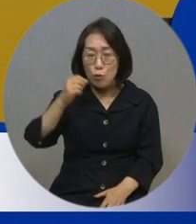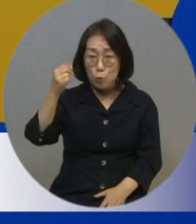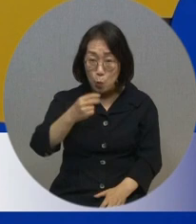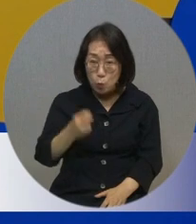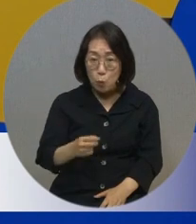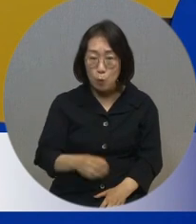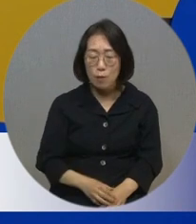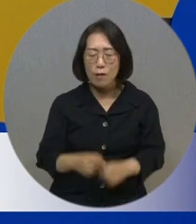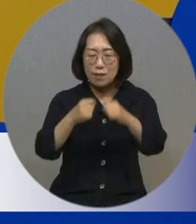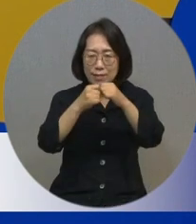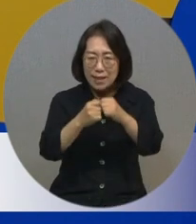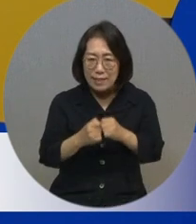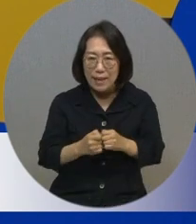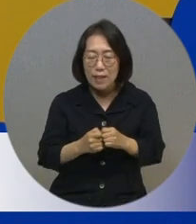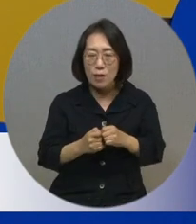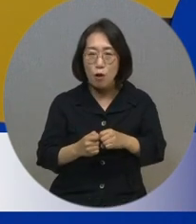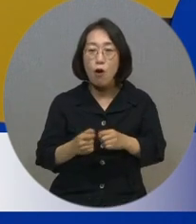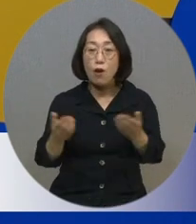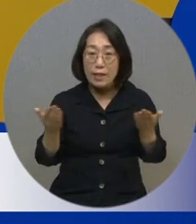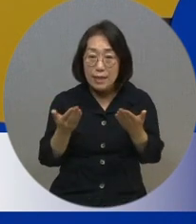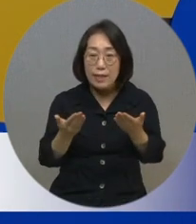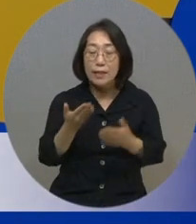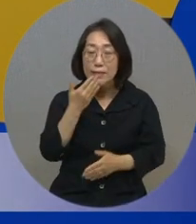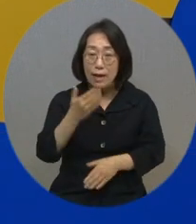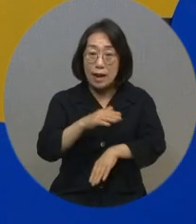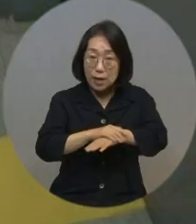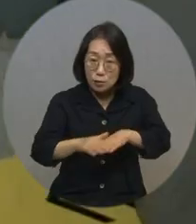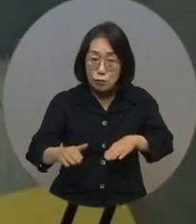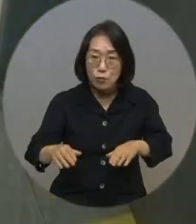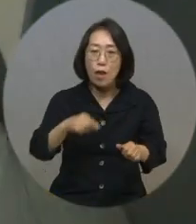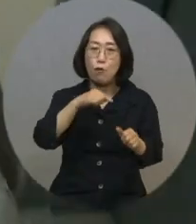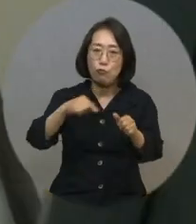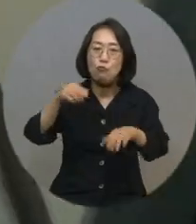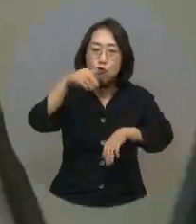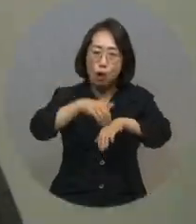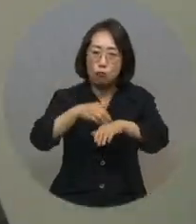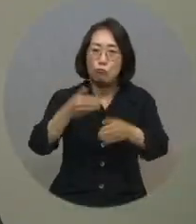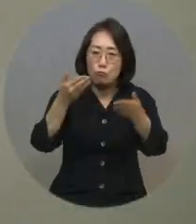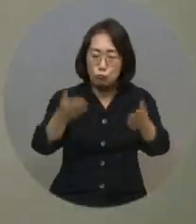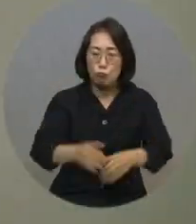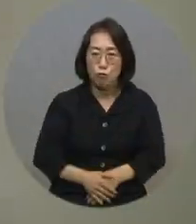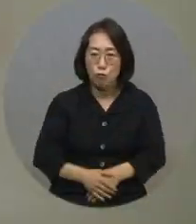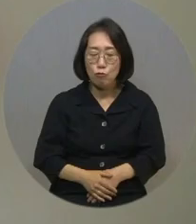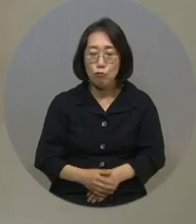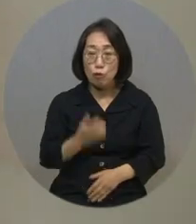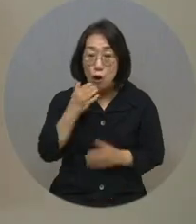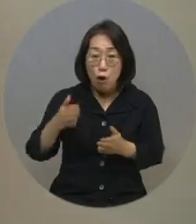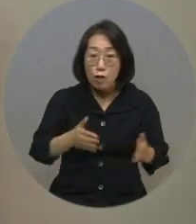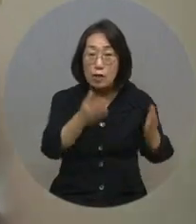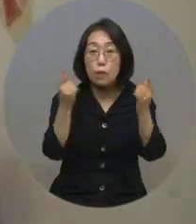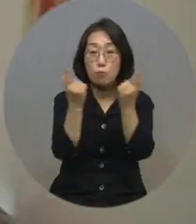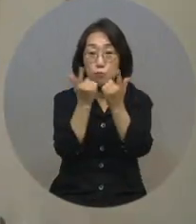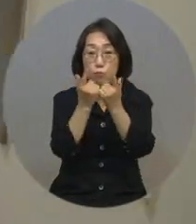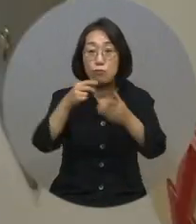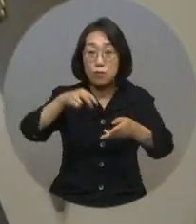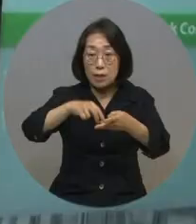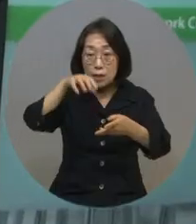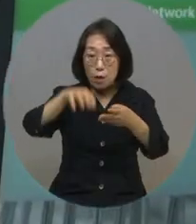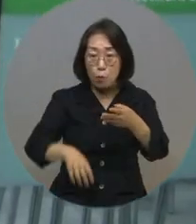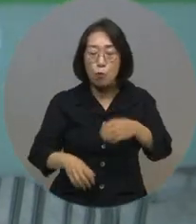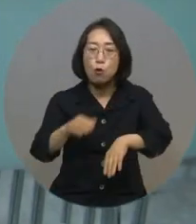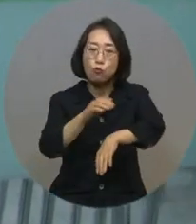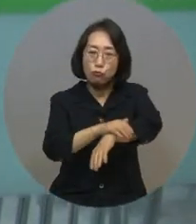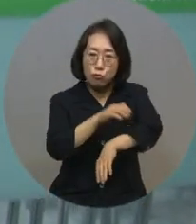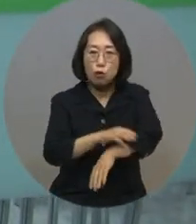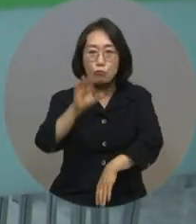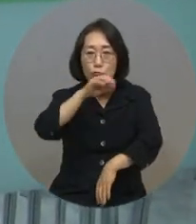정교하게 발전시킬 수 있는 계기가 될 수 있을 것 같습니다. 훈련센터는 경기 북부 지역 발달장애인 훈련의 장으로